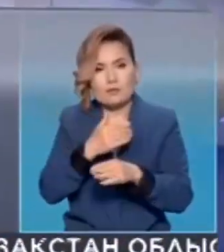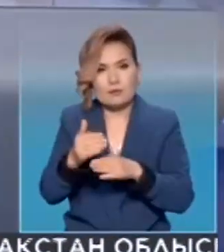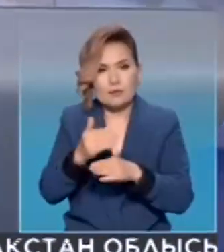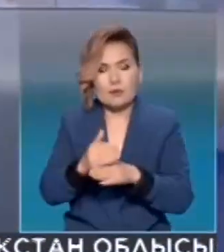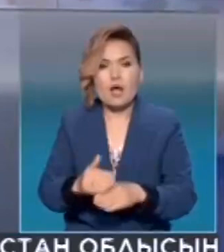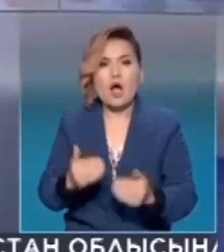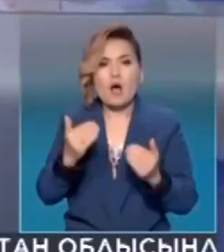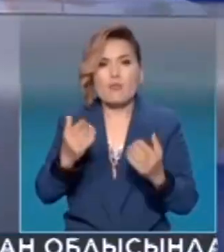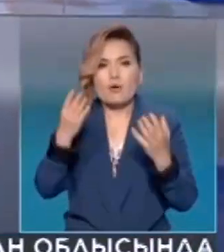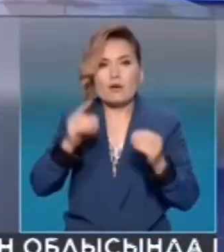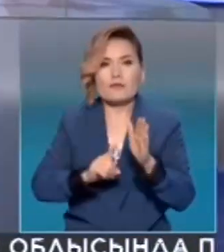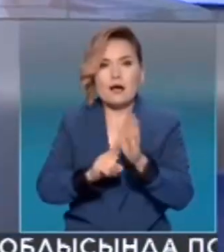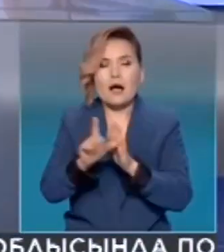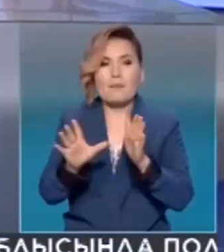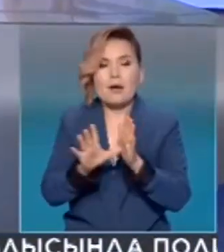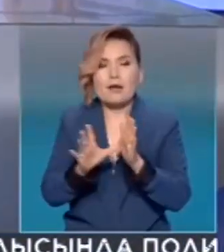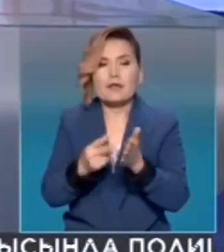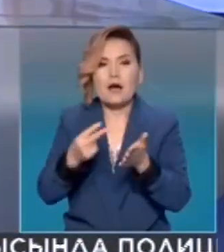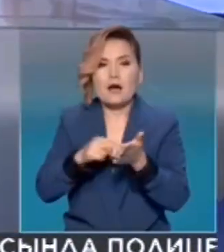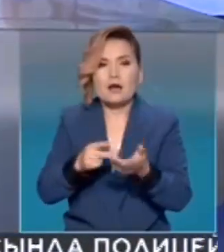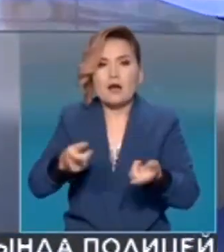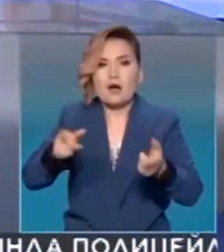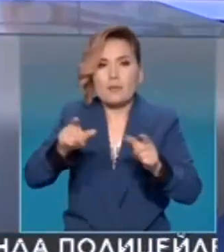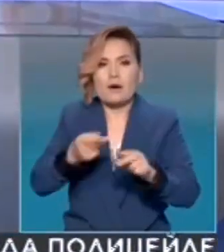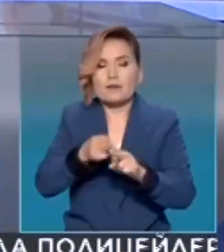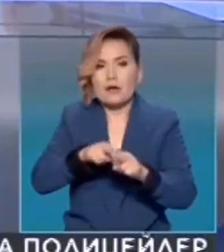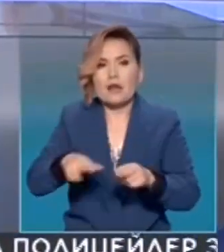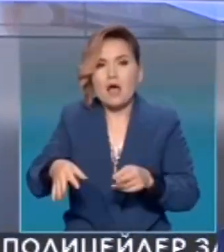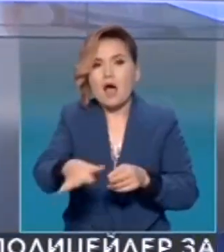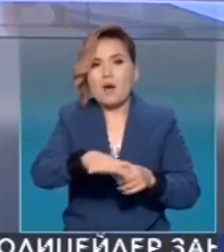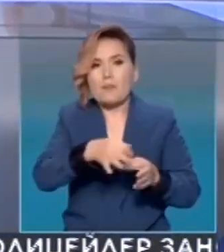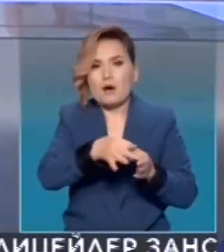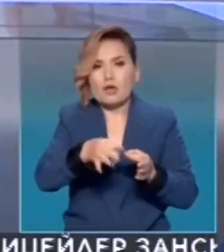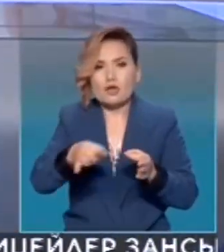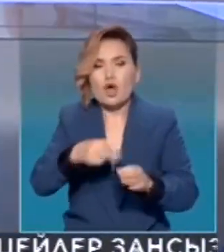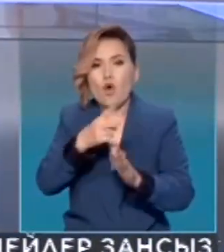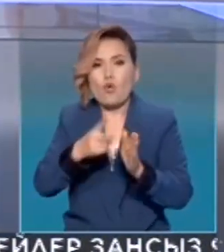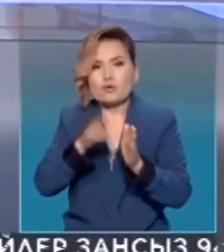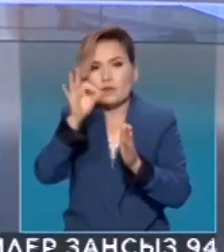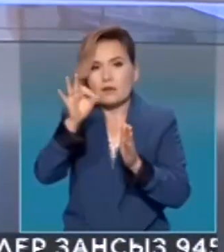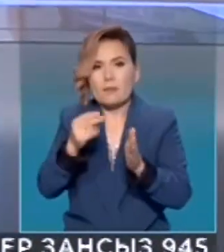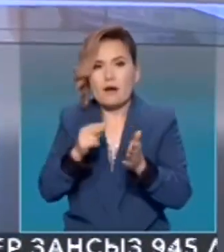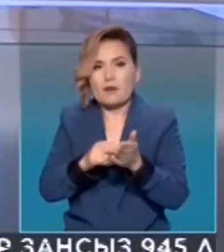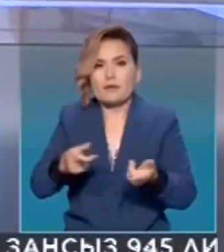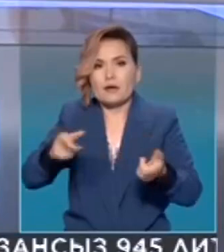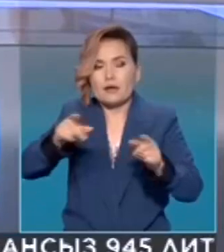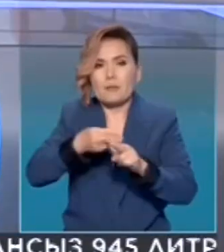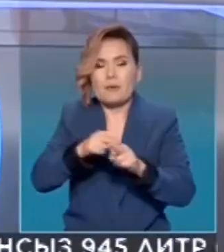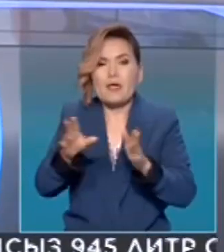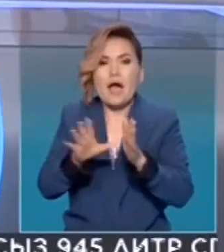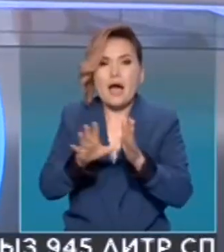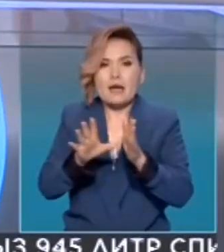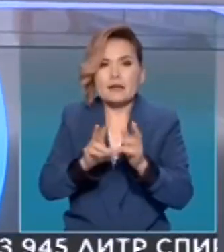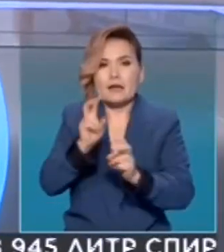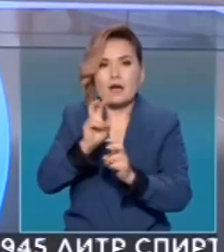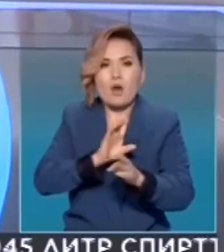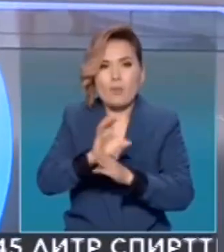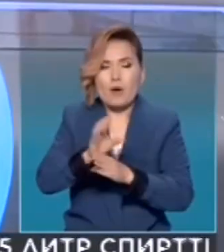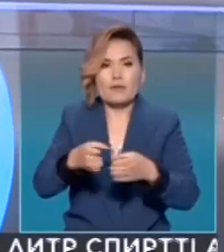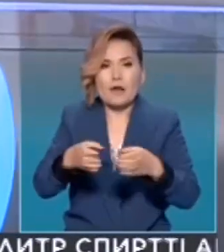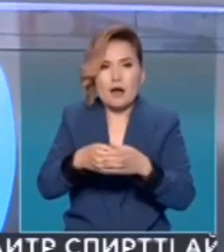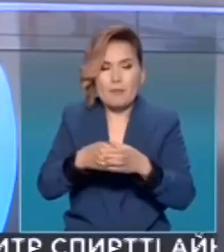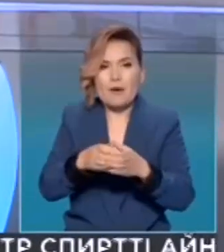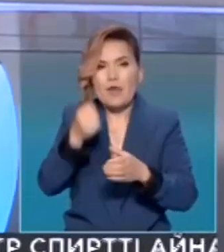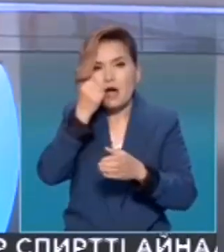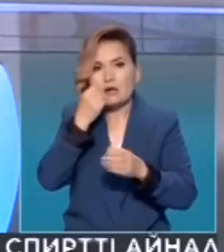Бүгіннен бастап электр қуаты үшін жаңа тариф енгізілді. Кей өңірлерде ол 17%-ға дейін қымбаттаған. Энергия өндіруші компаниялар